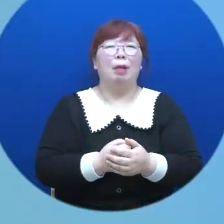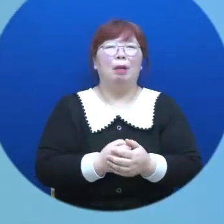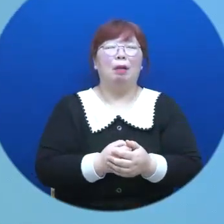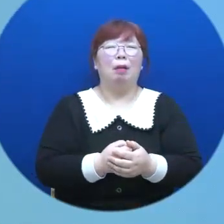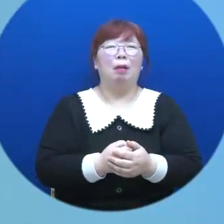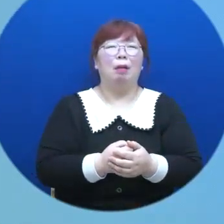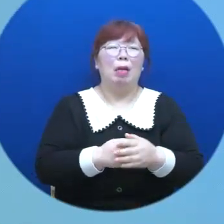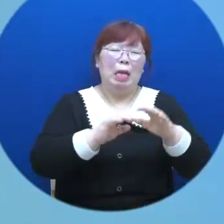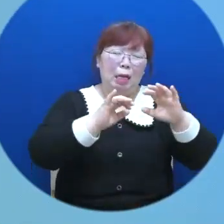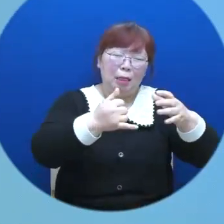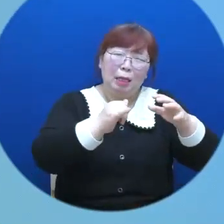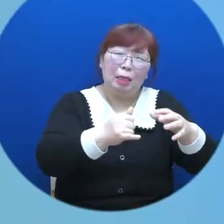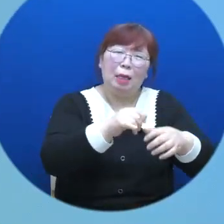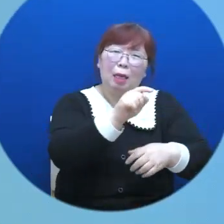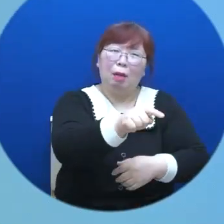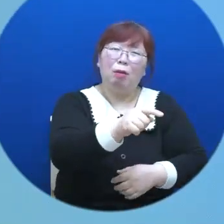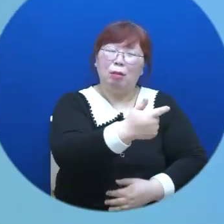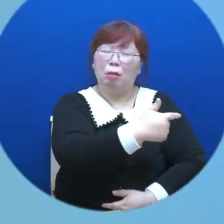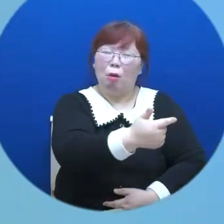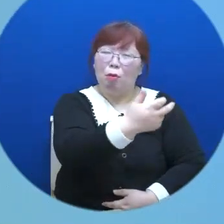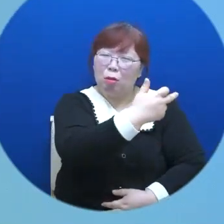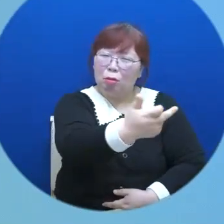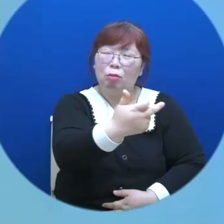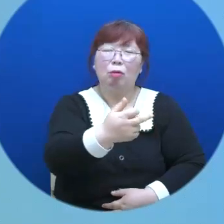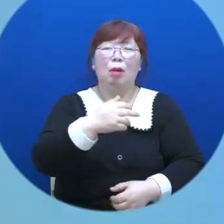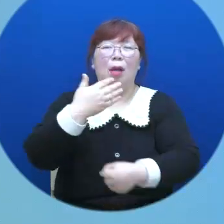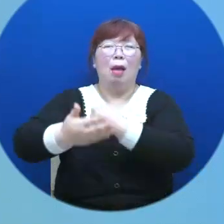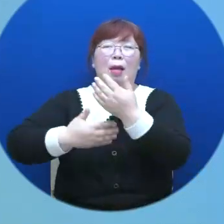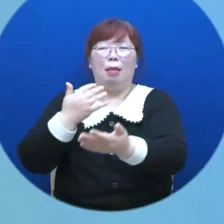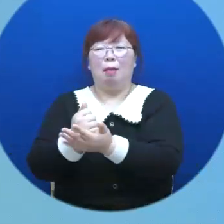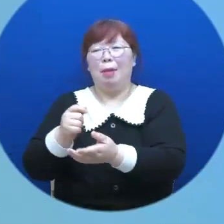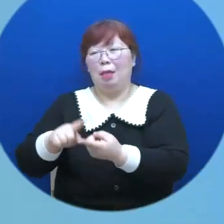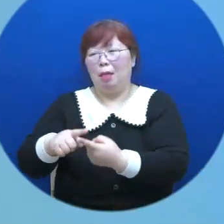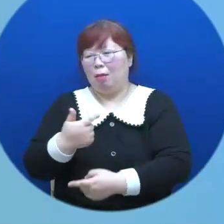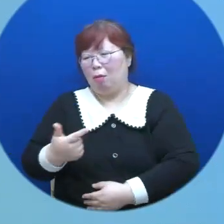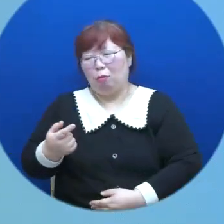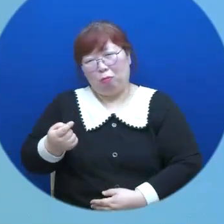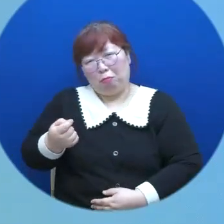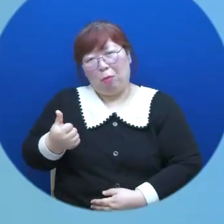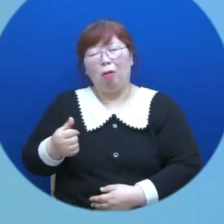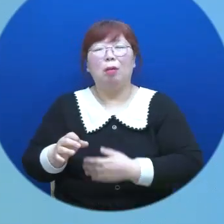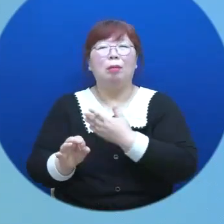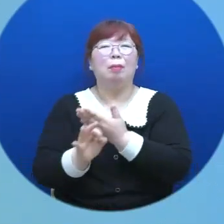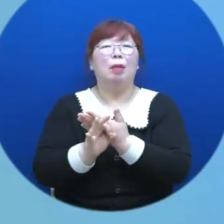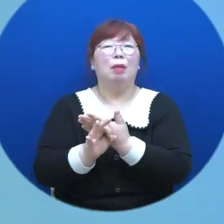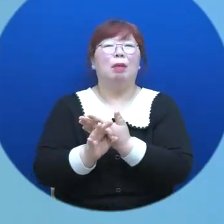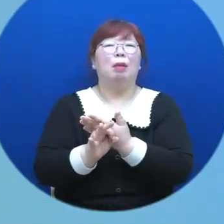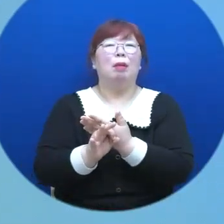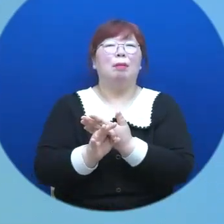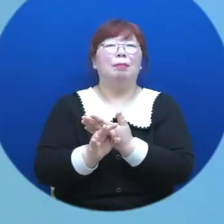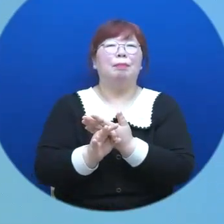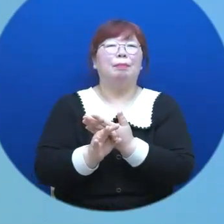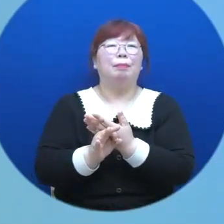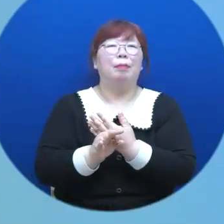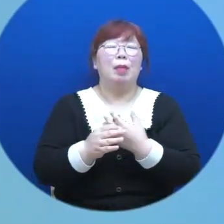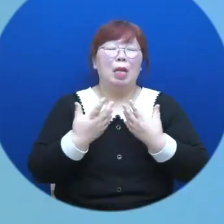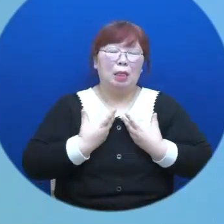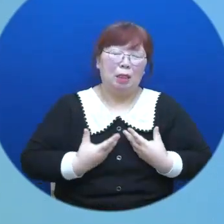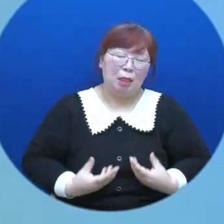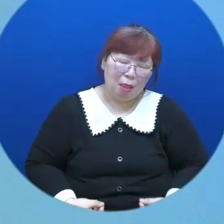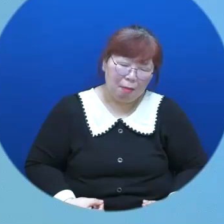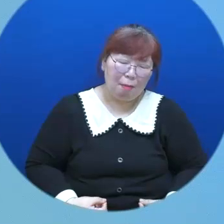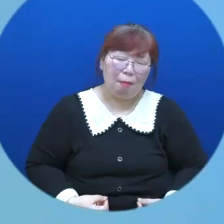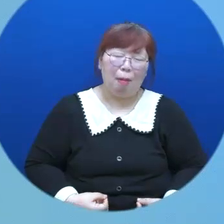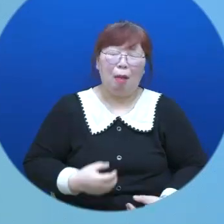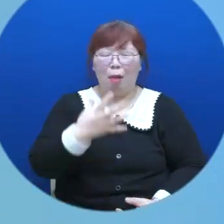세상의 것은 너무 크고 하나님에 대한 것이 너무 작잖아요. 그러면 실망,